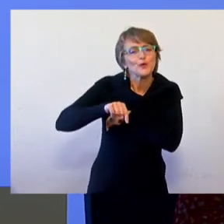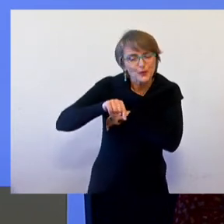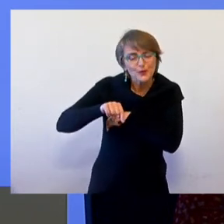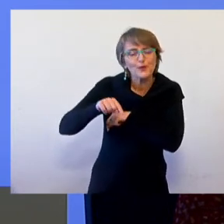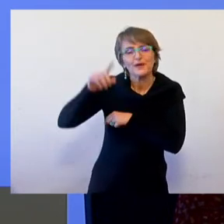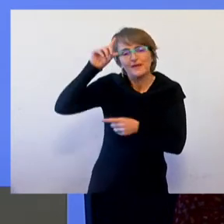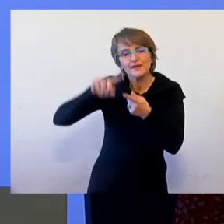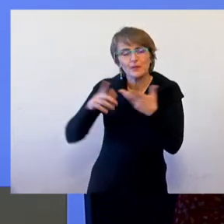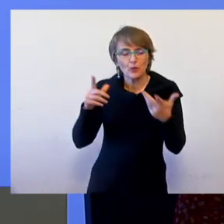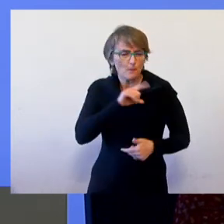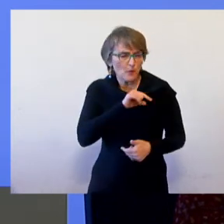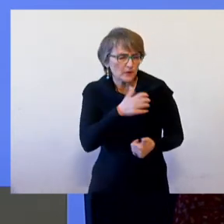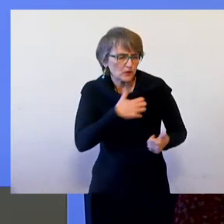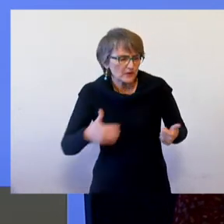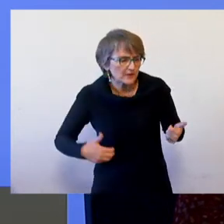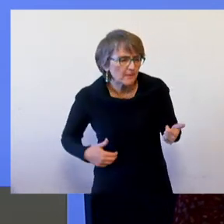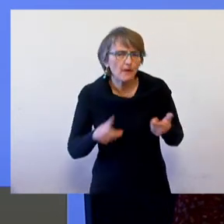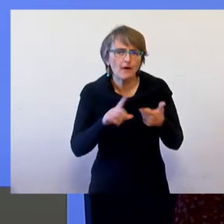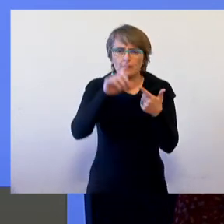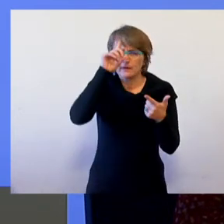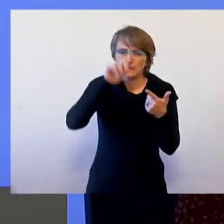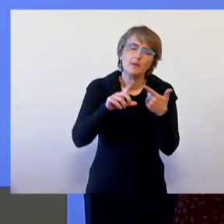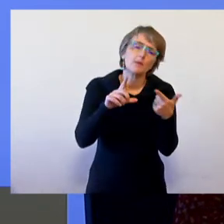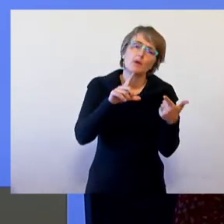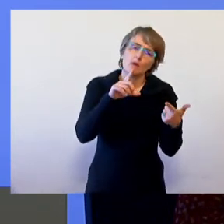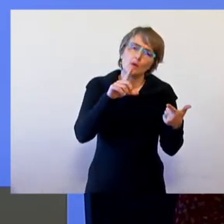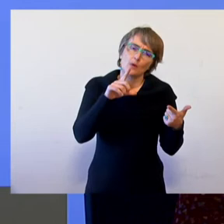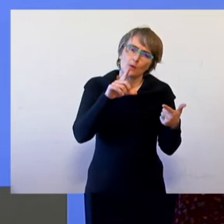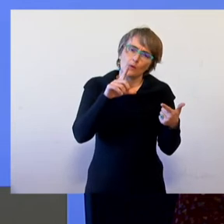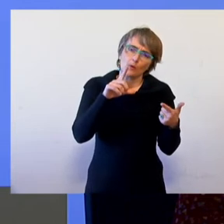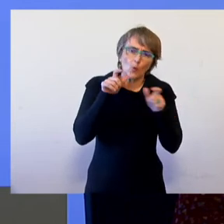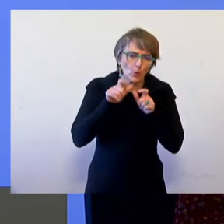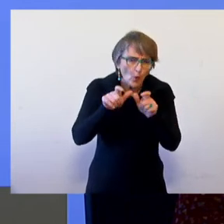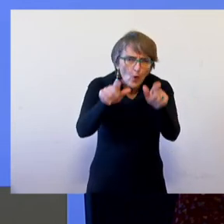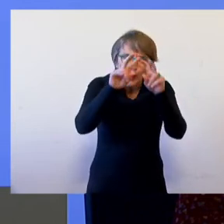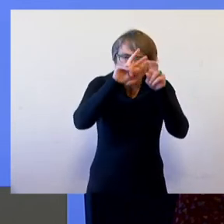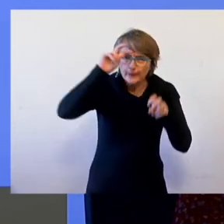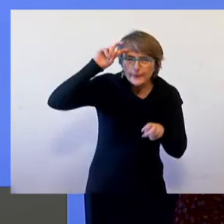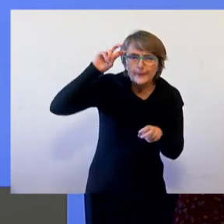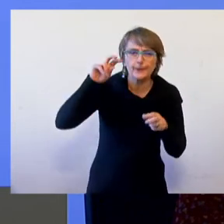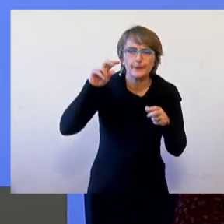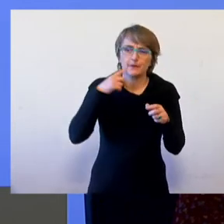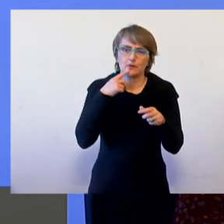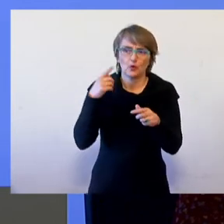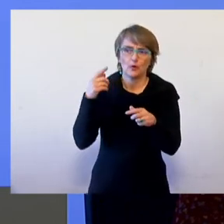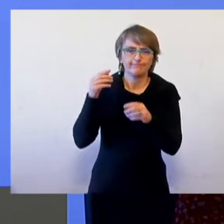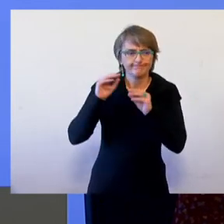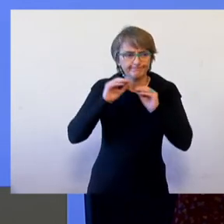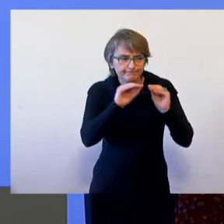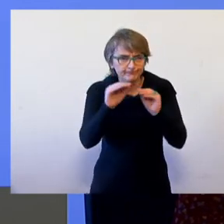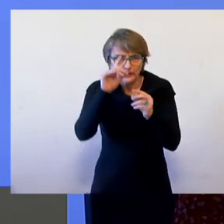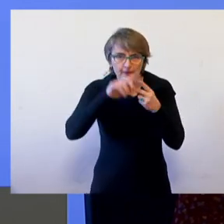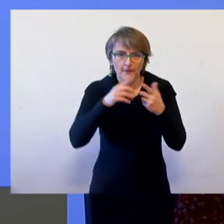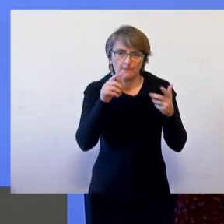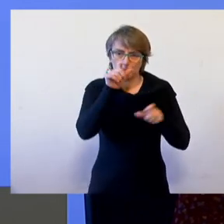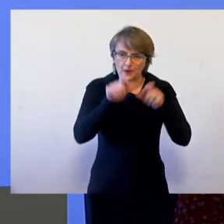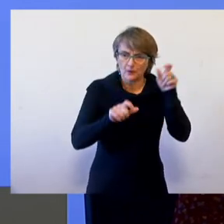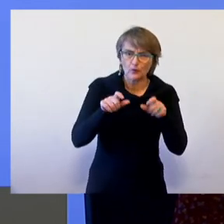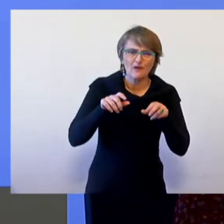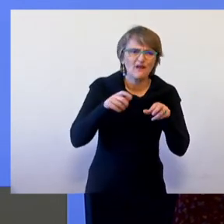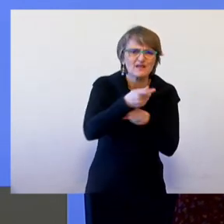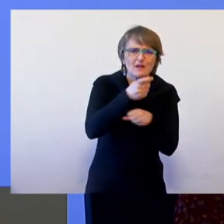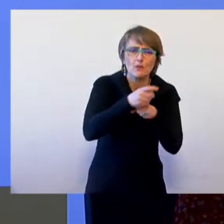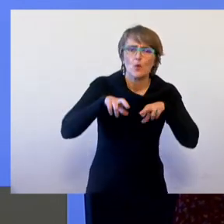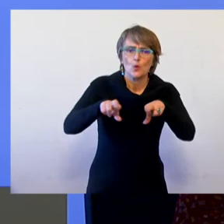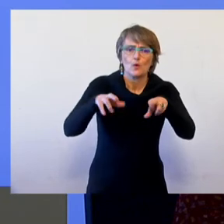police nationale, les contrôleurs puissent lutter contre le harcèlement de rue. Nous avons, dans la critérisation des